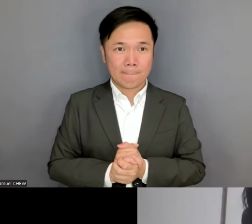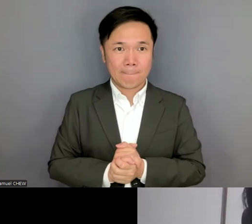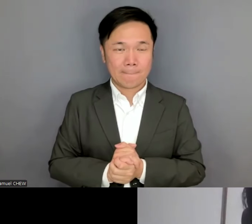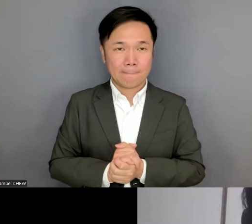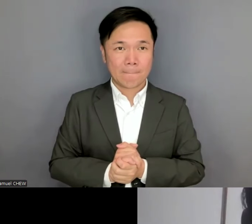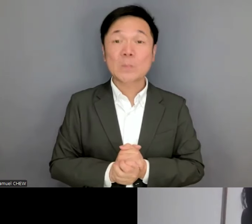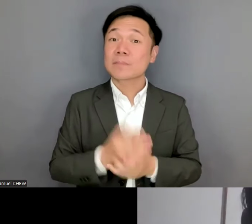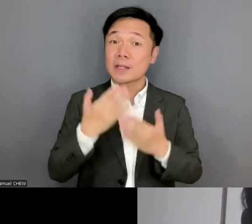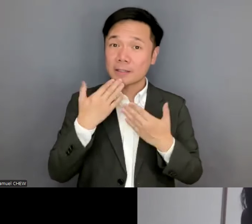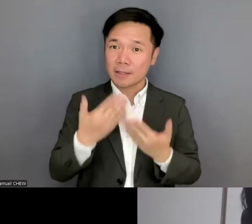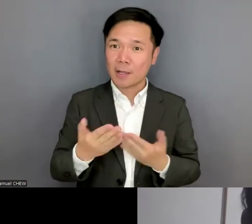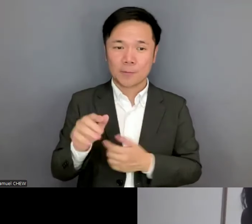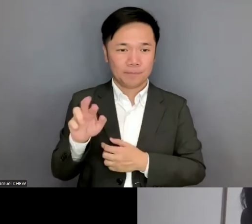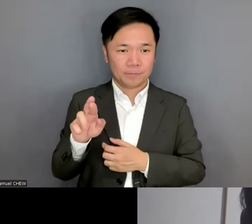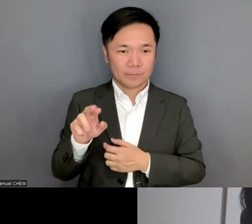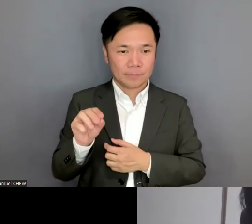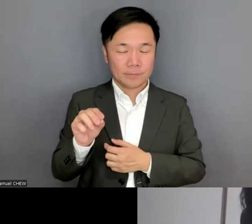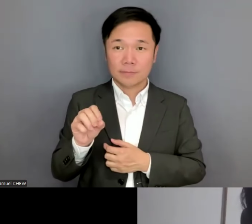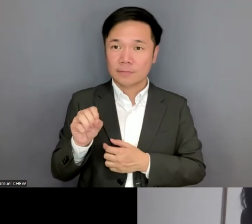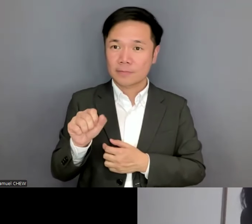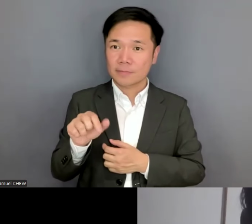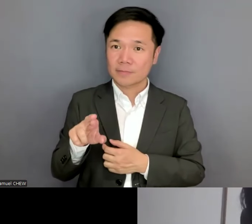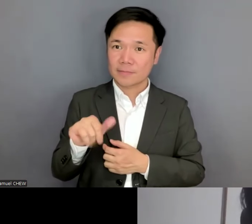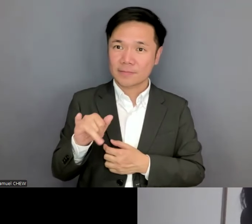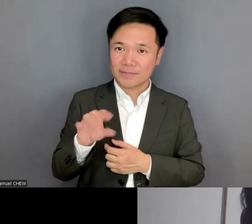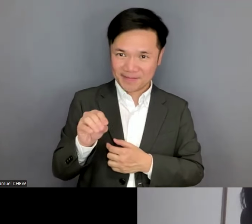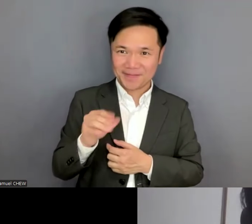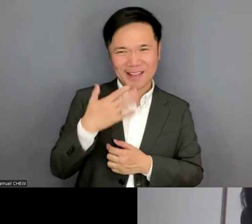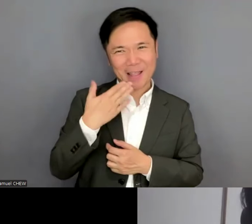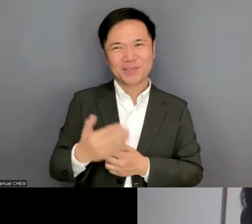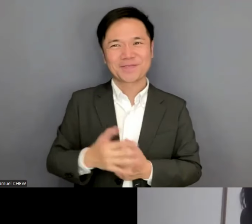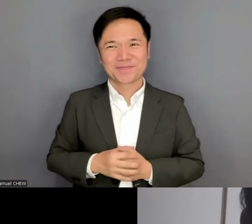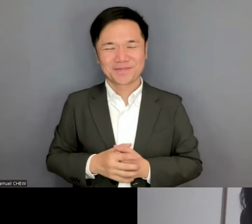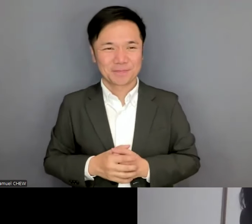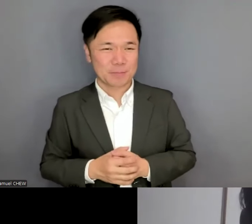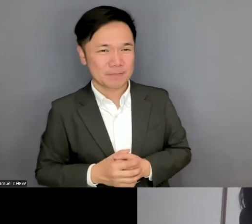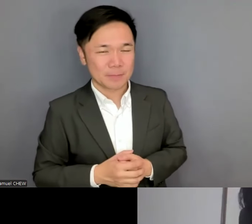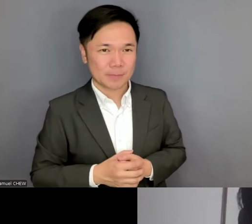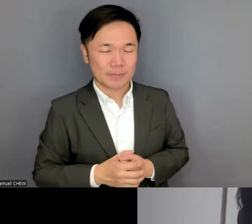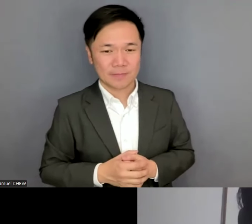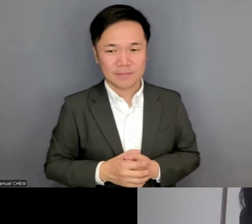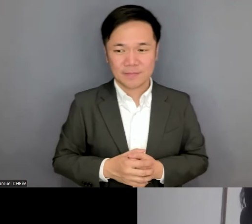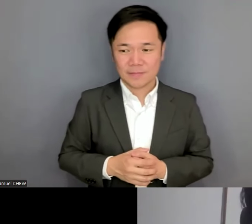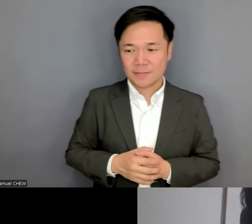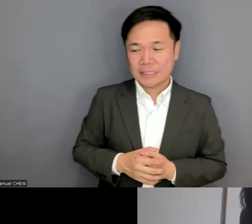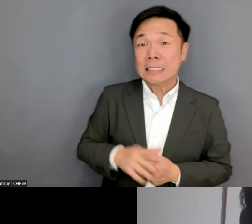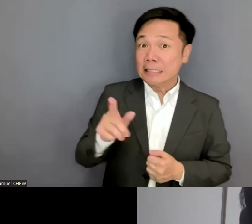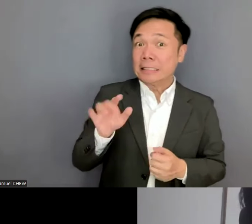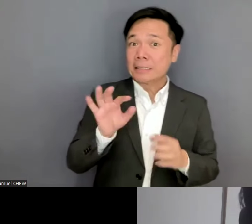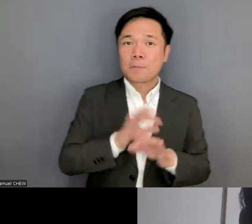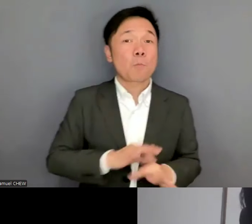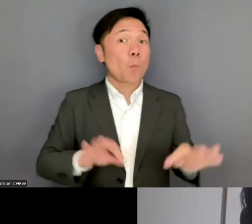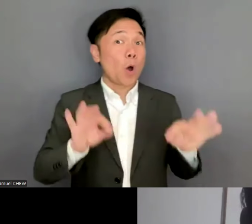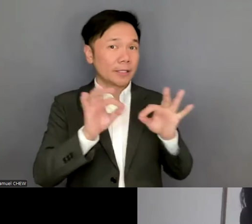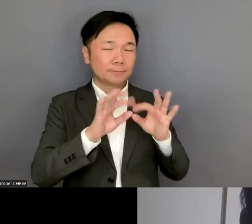Merci beaucoup, Rosario. C'était Thank très you very much, important de pouvoir Rosario. faire It ces was compléments-là. Je very pense important to add